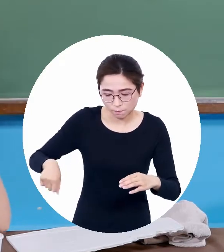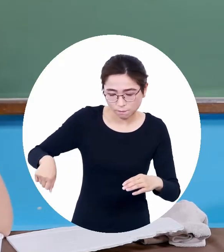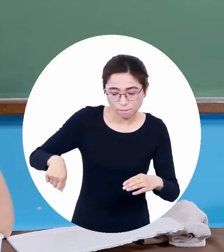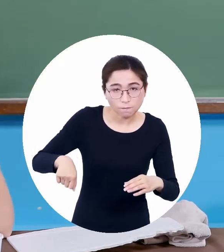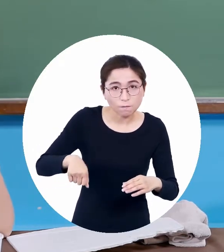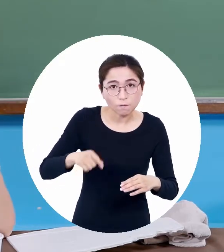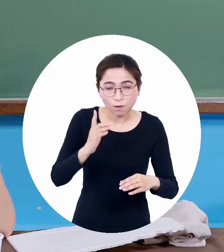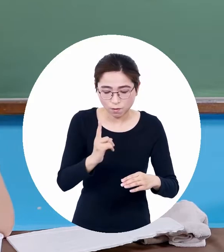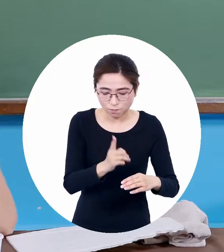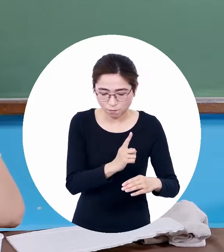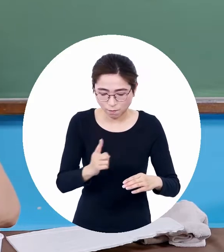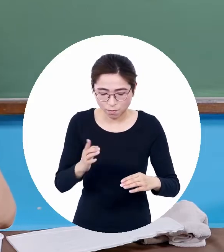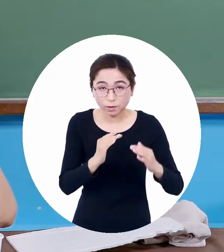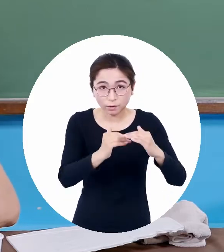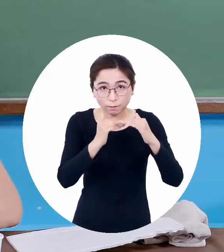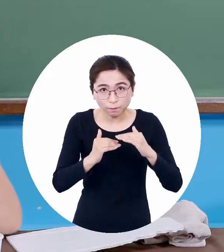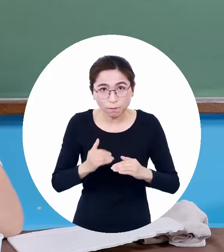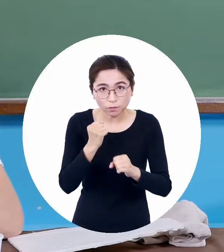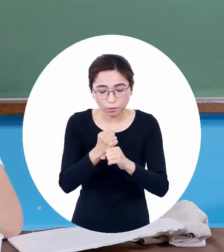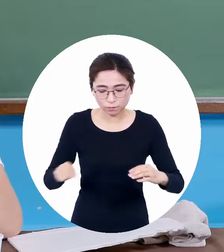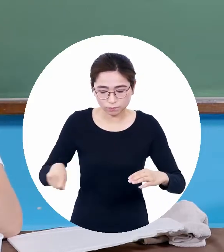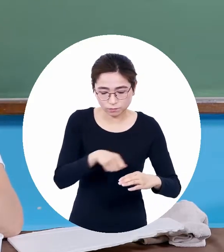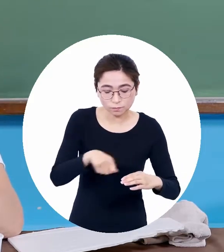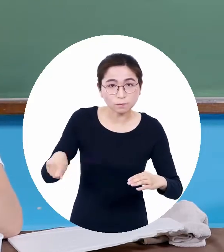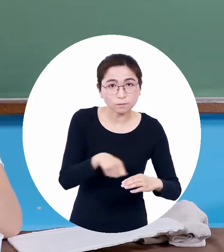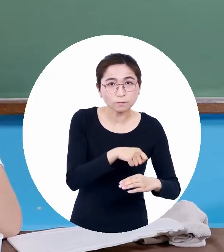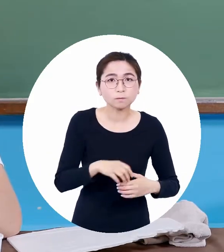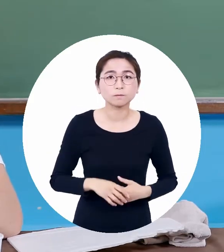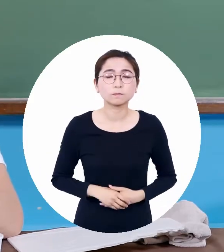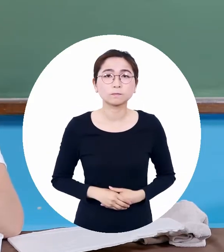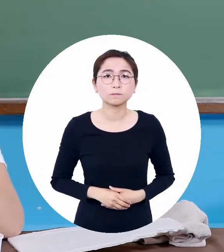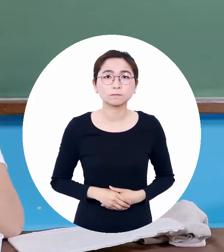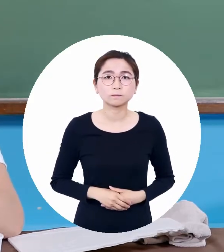啦，咁咪一個步驟咁碌落去。